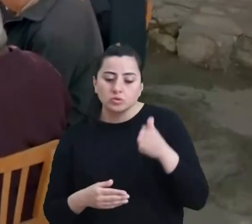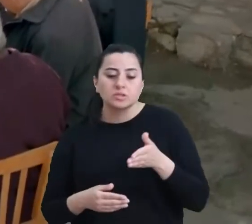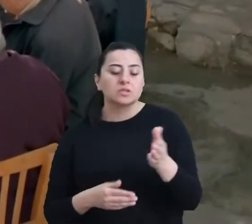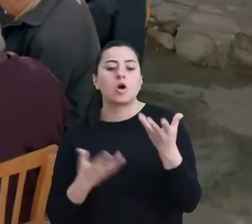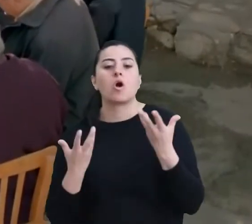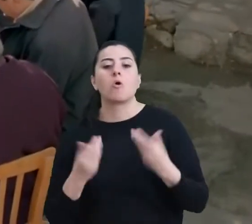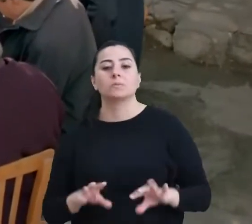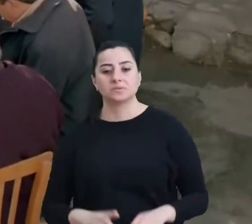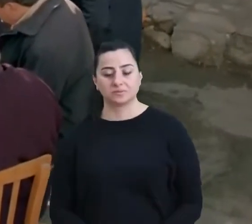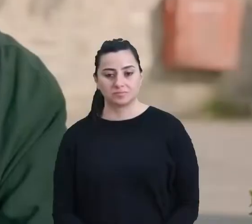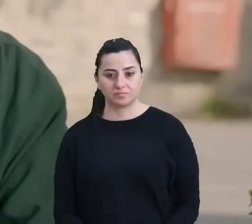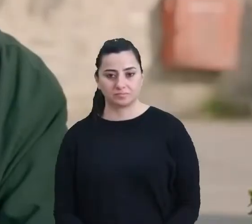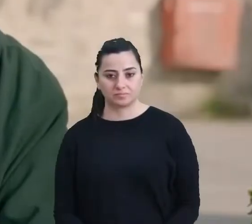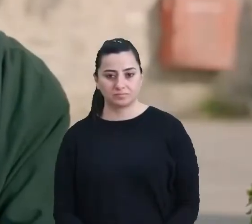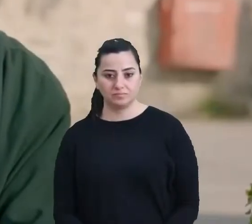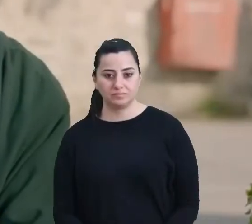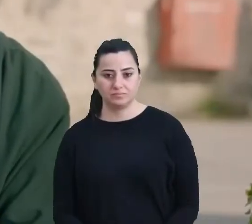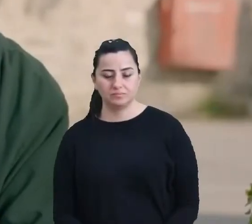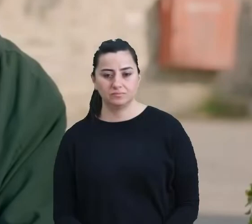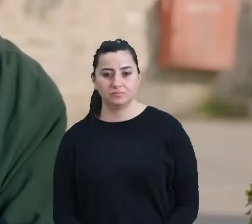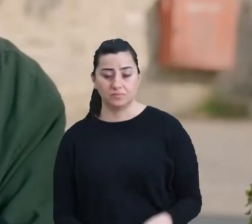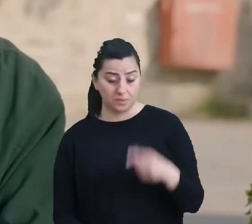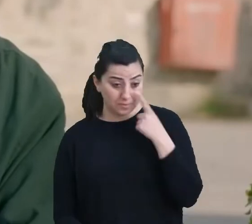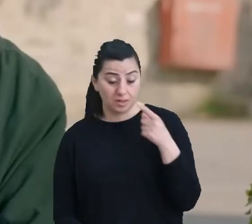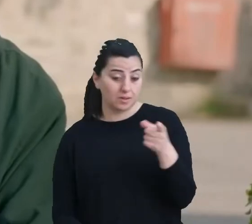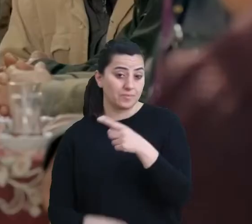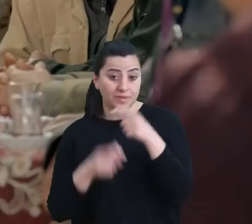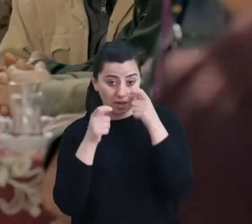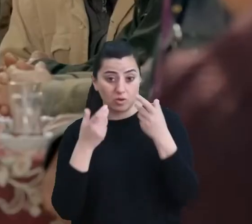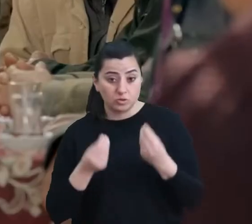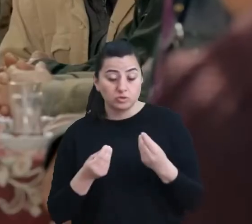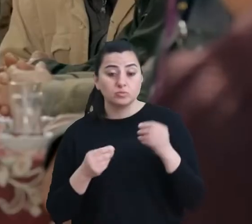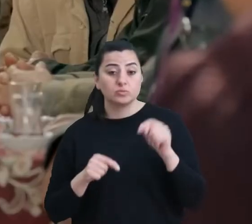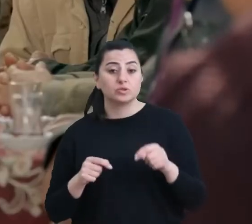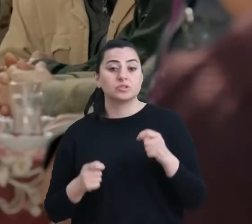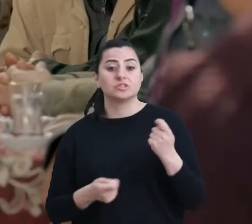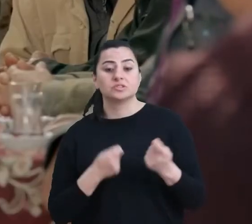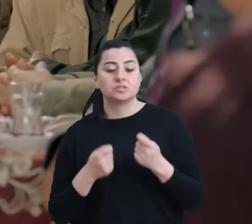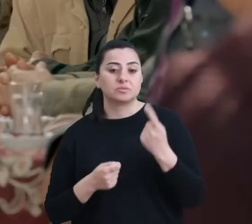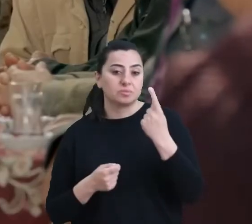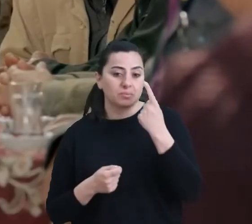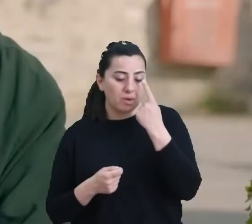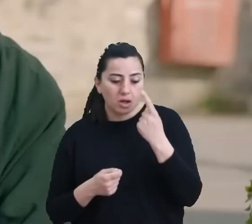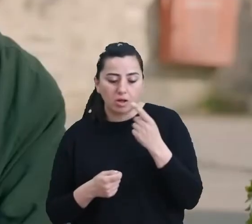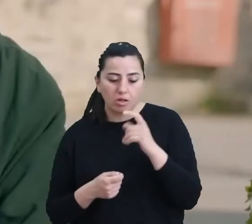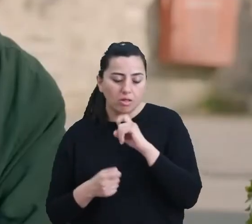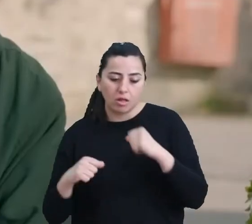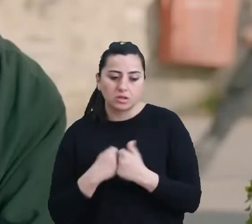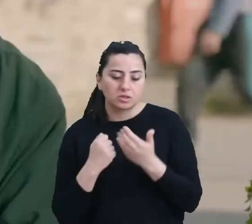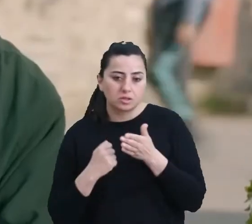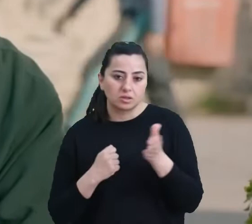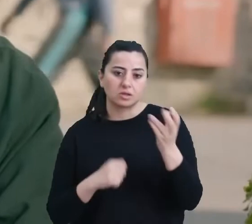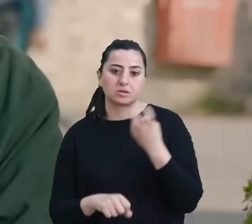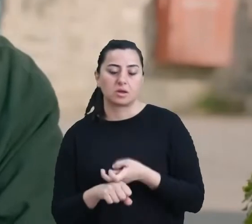hemen kaptırmayacak. Bakın dikkat edin. Bu işlerin bir bakışlık kayması vardır.